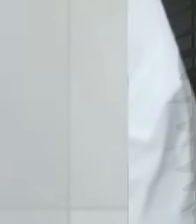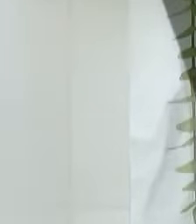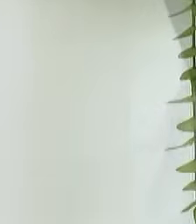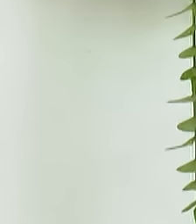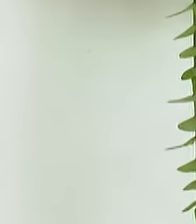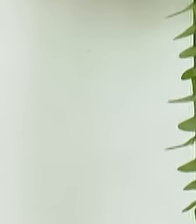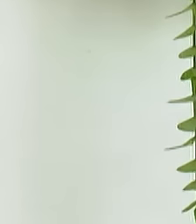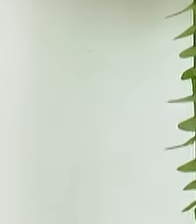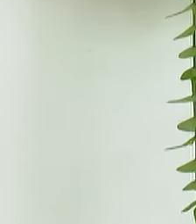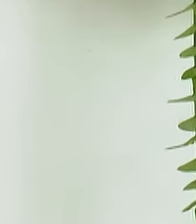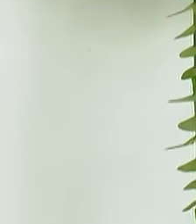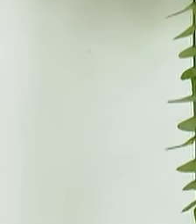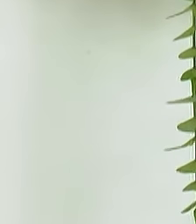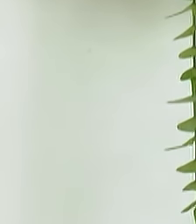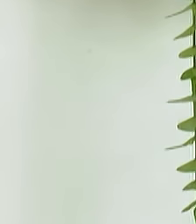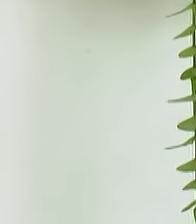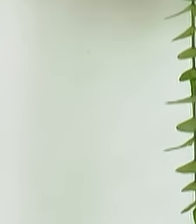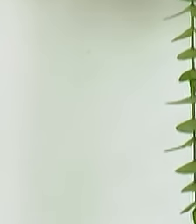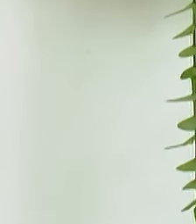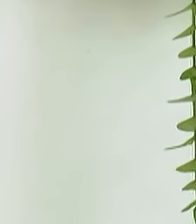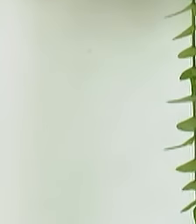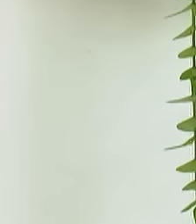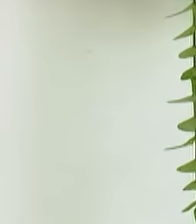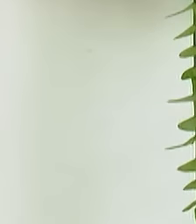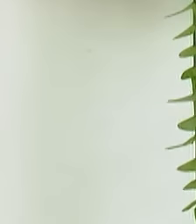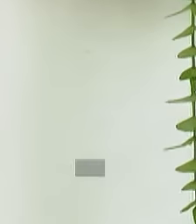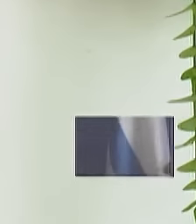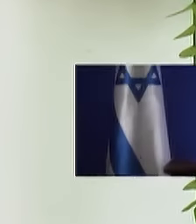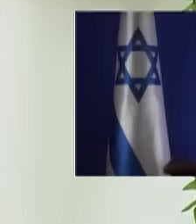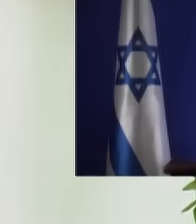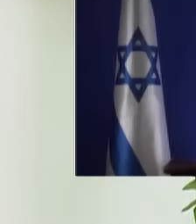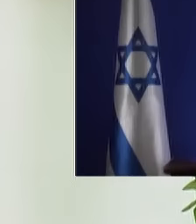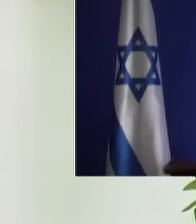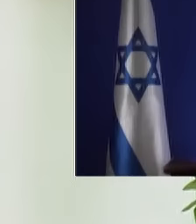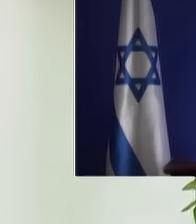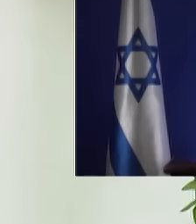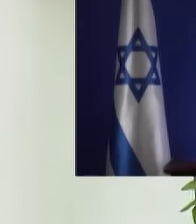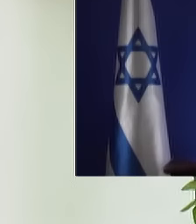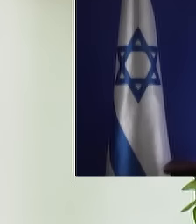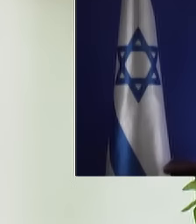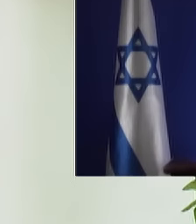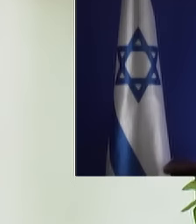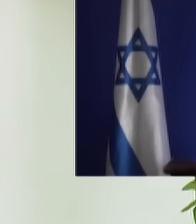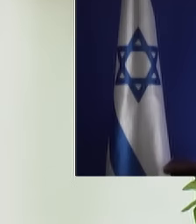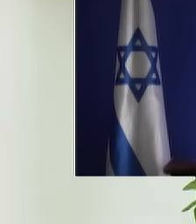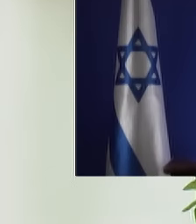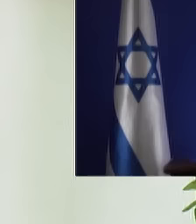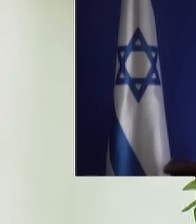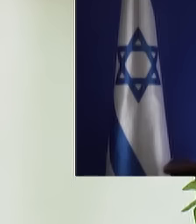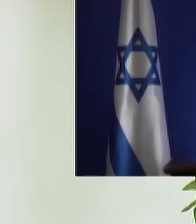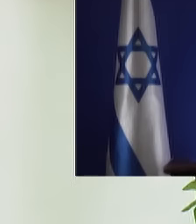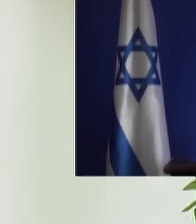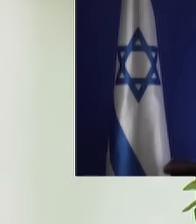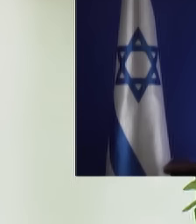הפורום. בעצם אני מקבלת הודעה שאני מוקפצת, עולה על מדים, לוקחת את ה-M16 ואת האקדח, ומוכנה